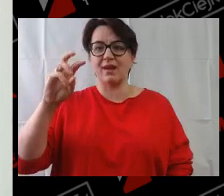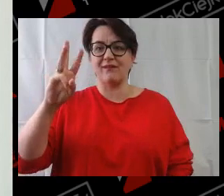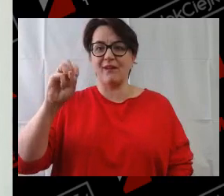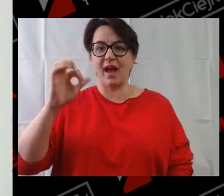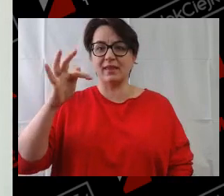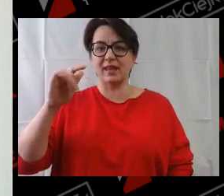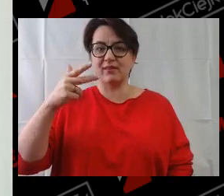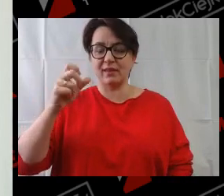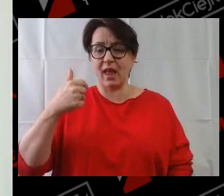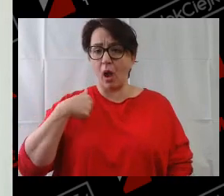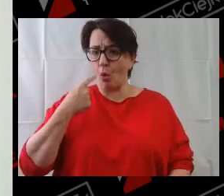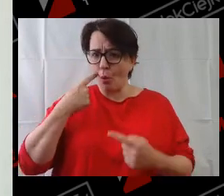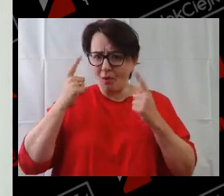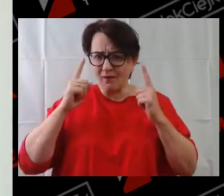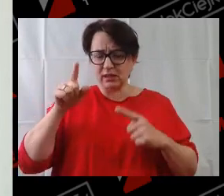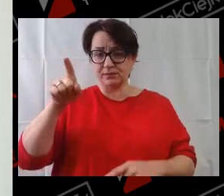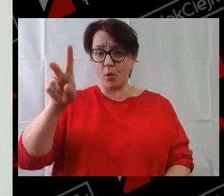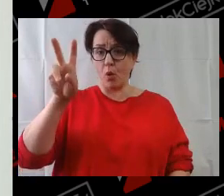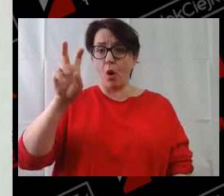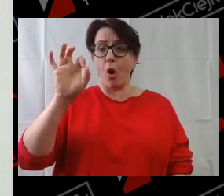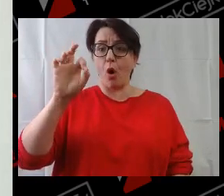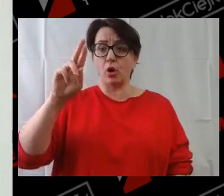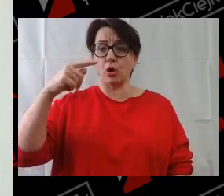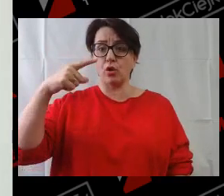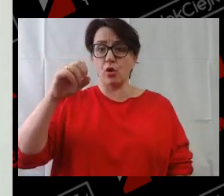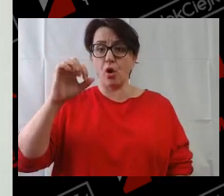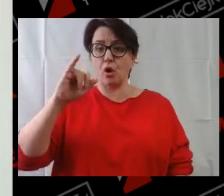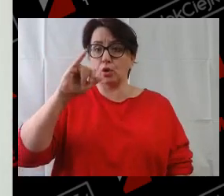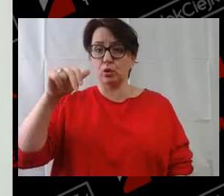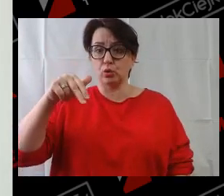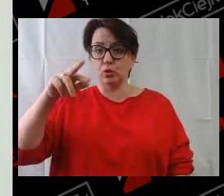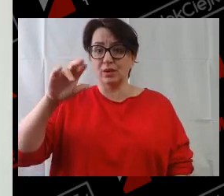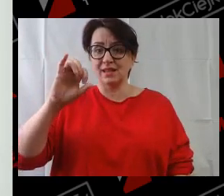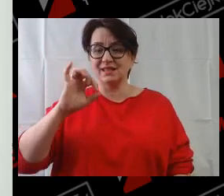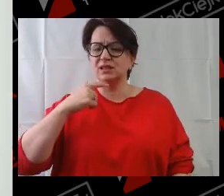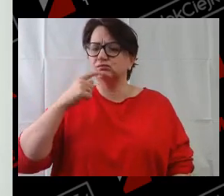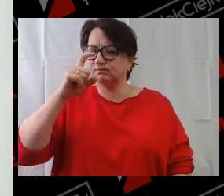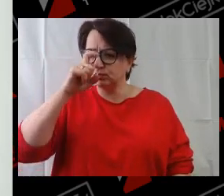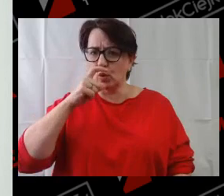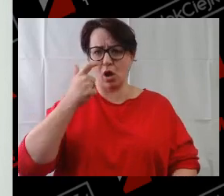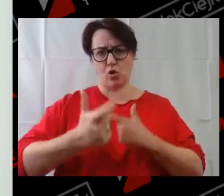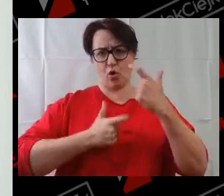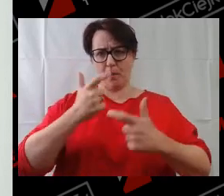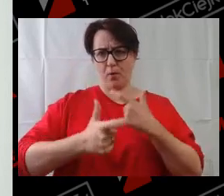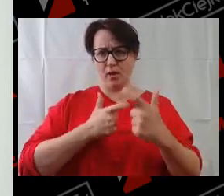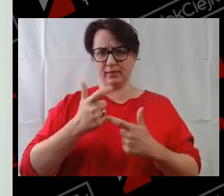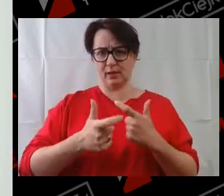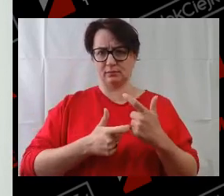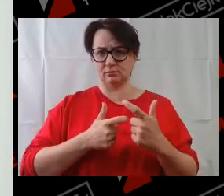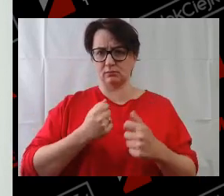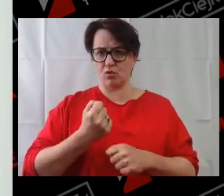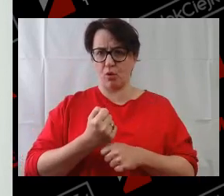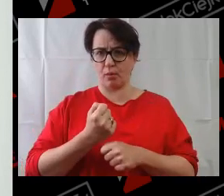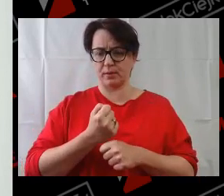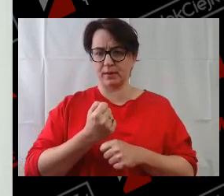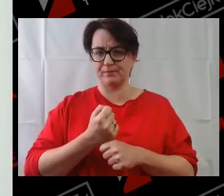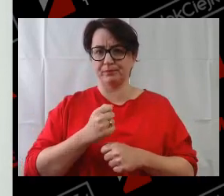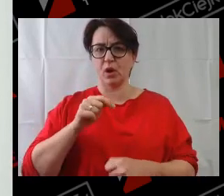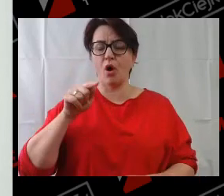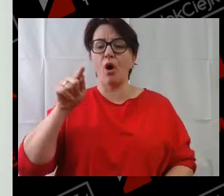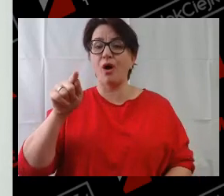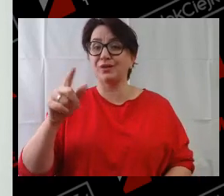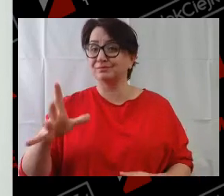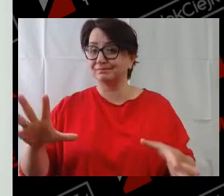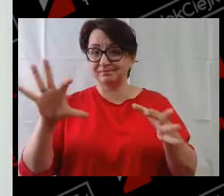uważa że Ordo iuris robi złą robotę bo Ordo iuris z konserwatyzmem nie ma nic